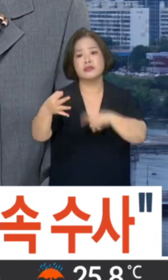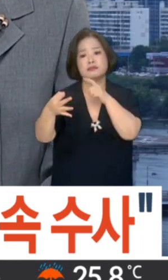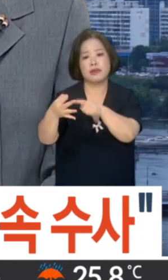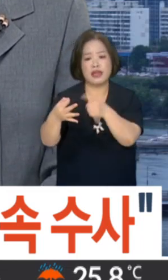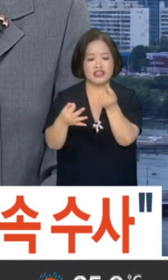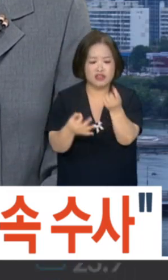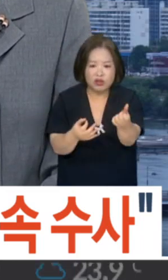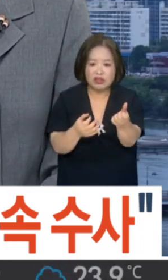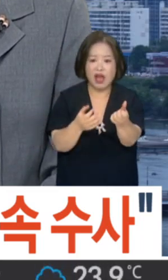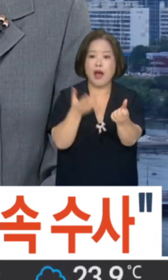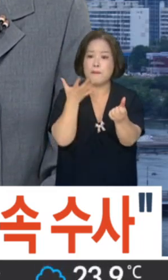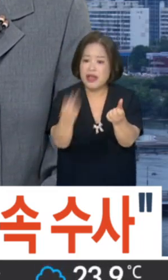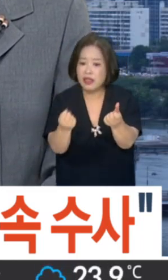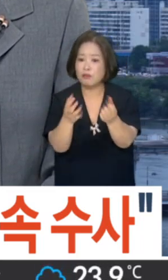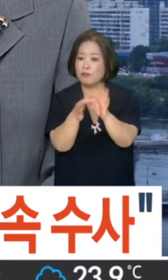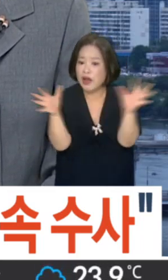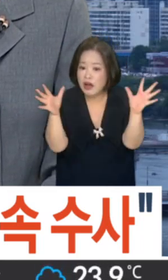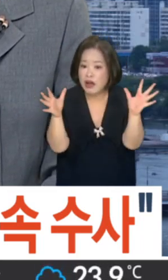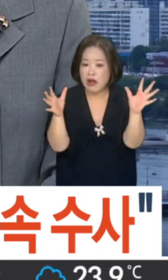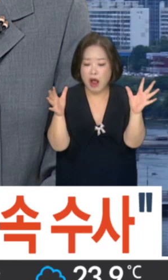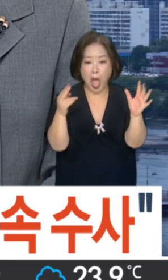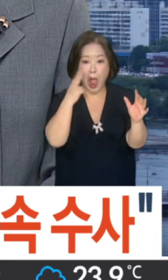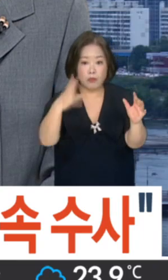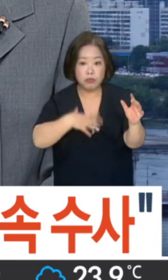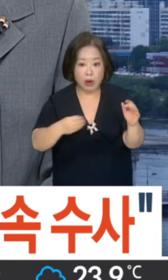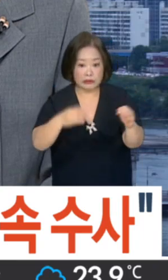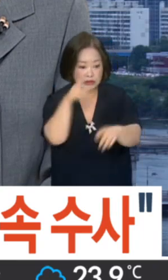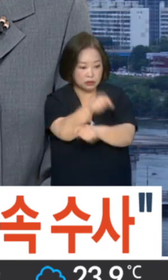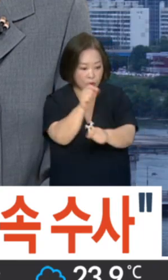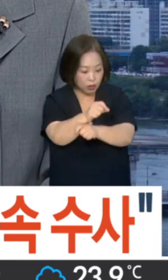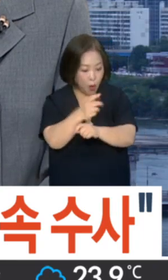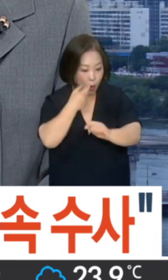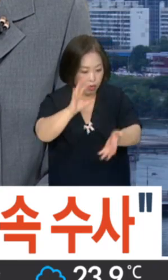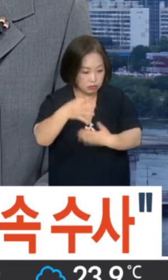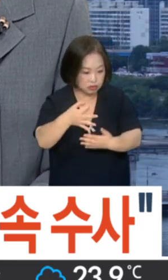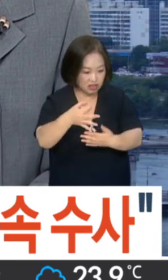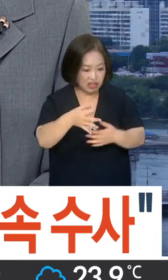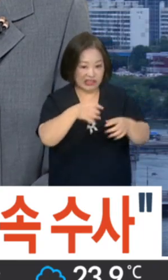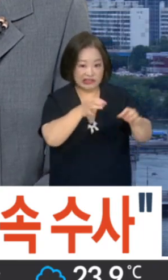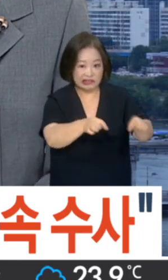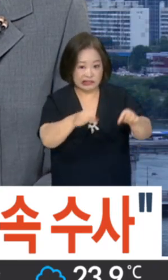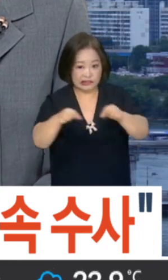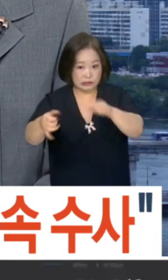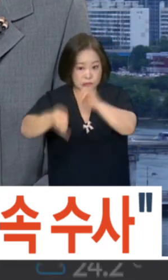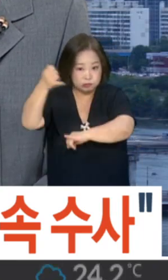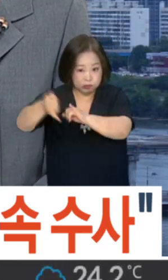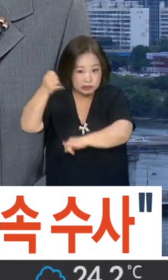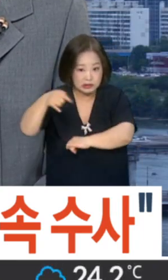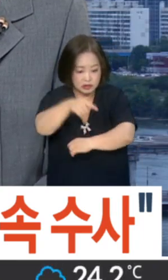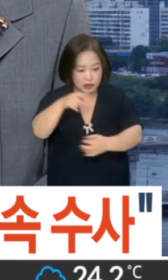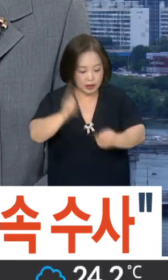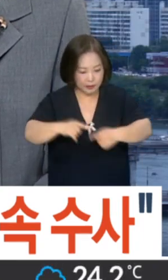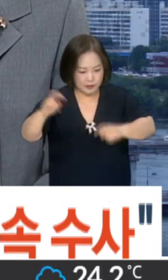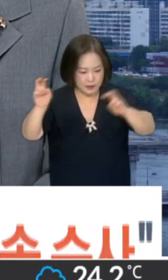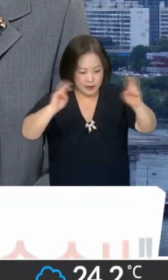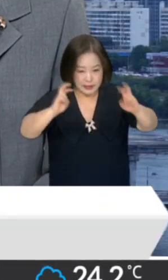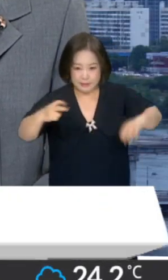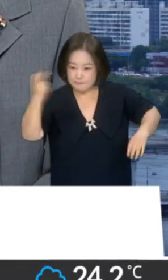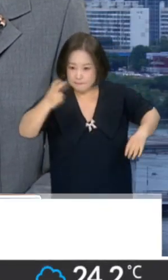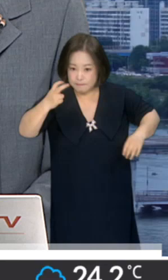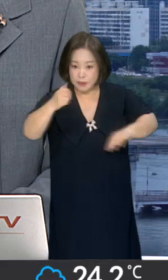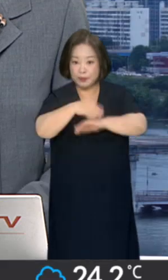않아도 정당한 임금을 고의로 지급하지 않은 경우 기소하는 등 관리 감독을 강화하기로 했습니다. 김종성